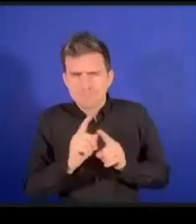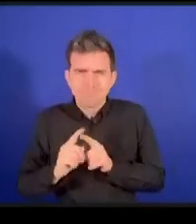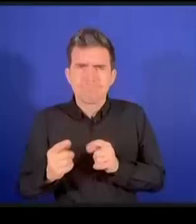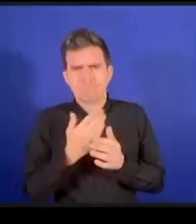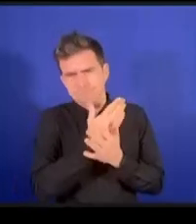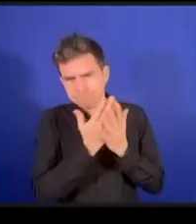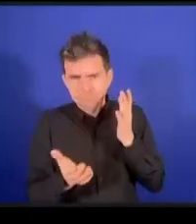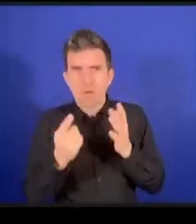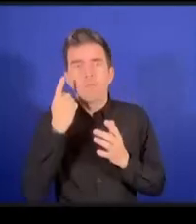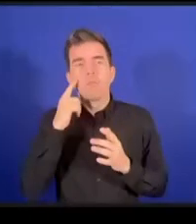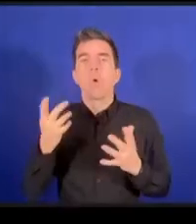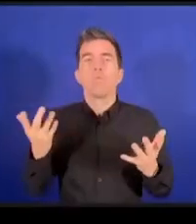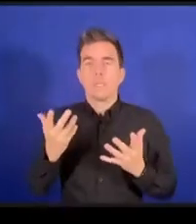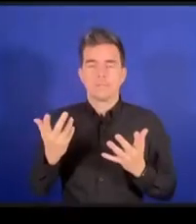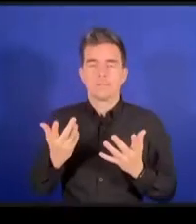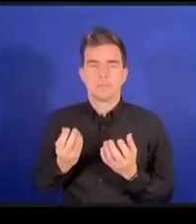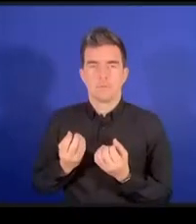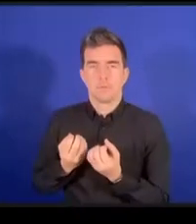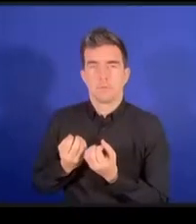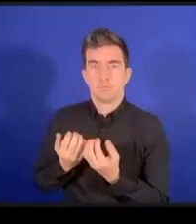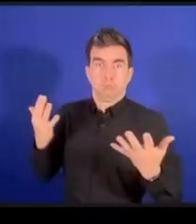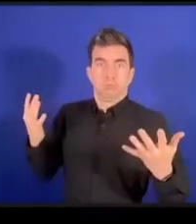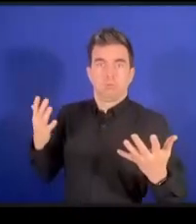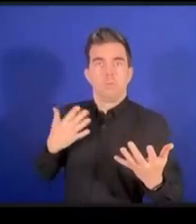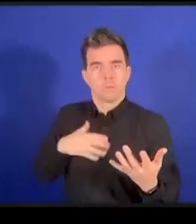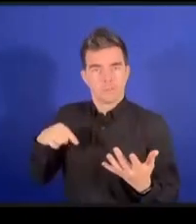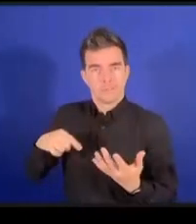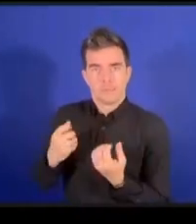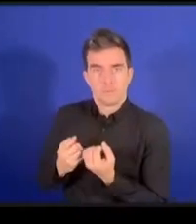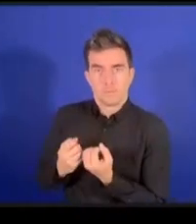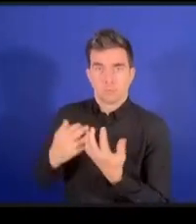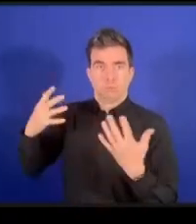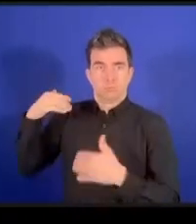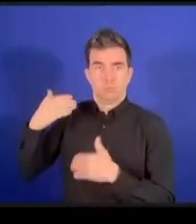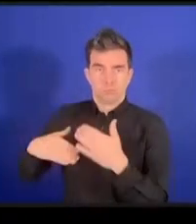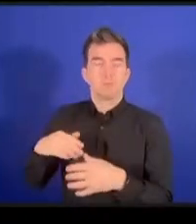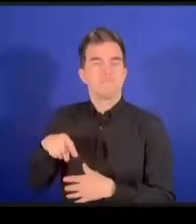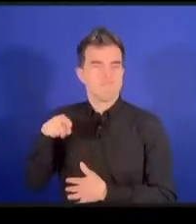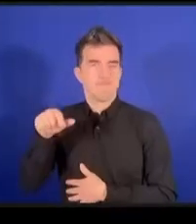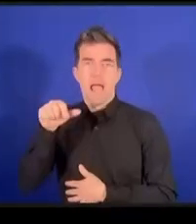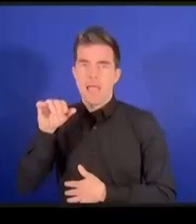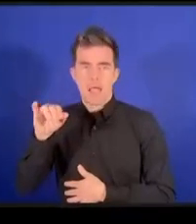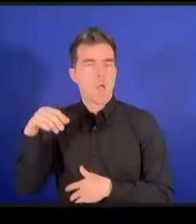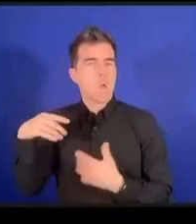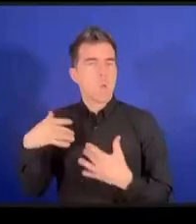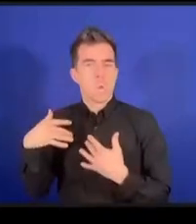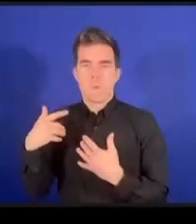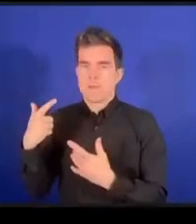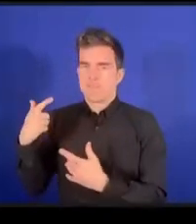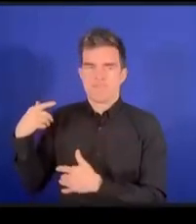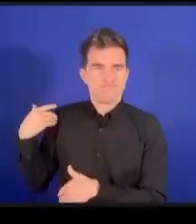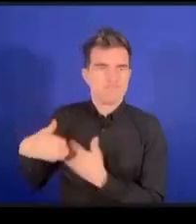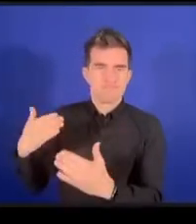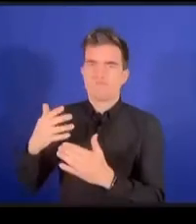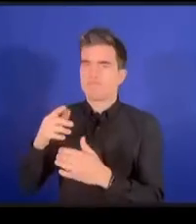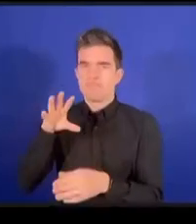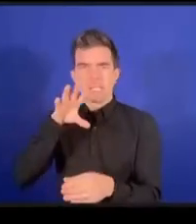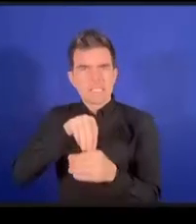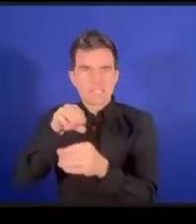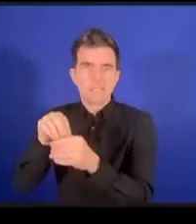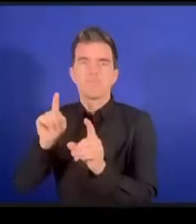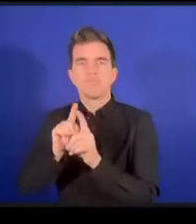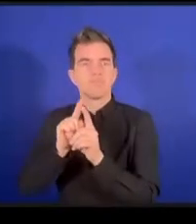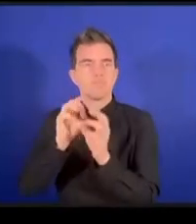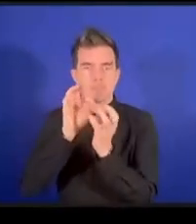было приковано к этому процессу Мы все знаем что мы используем инструменты искусственного